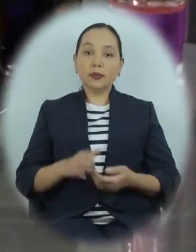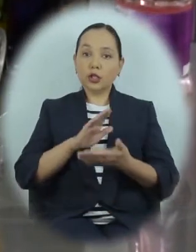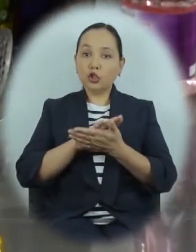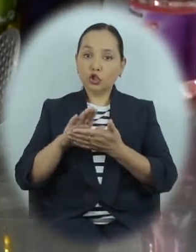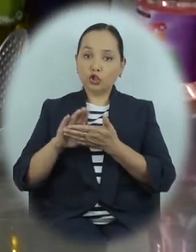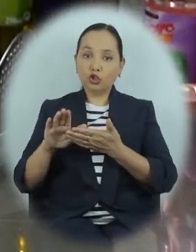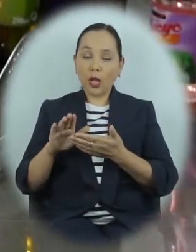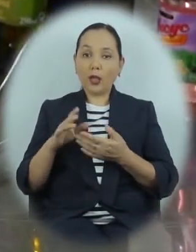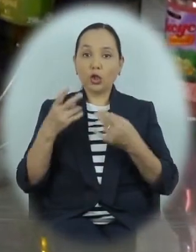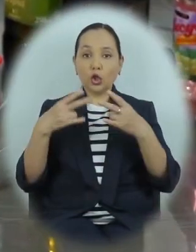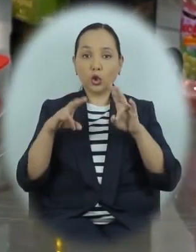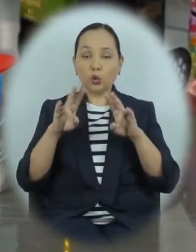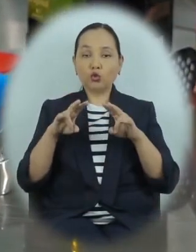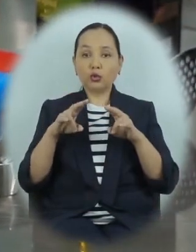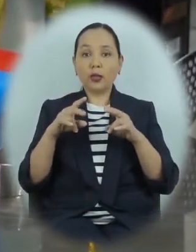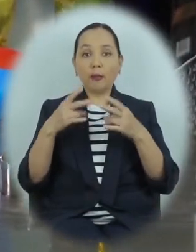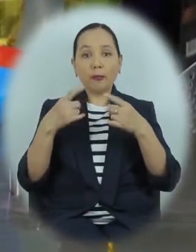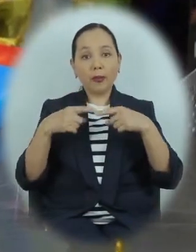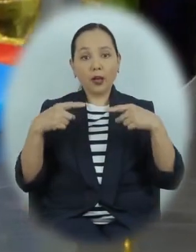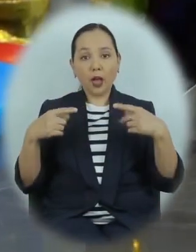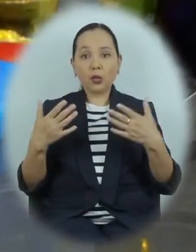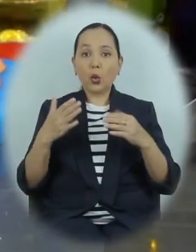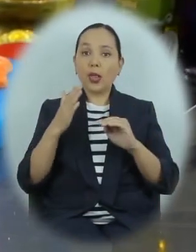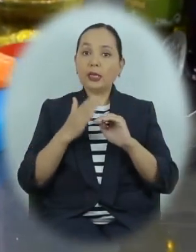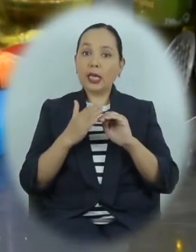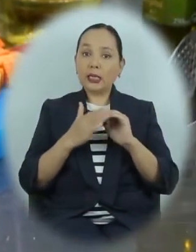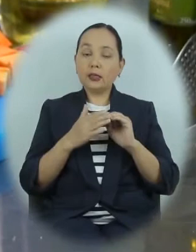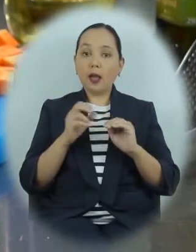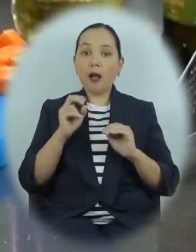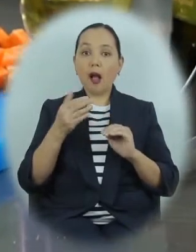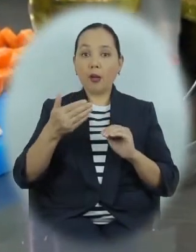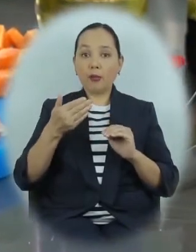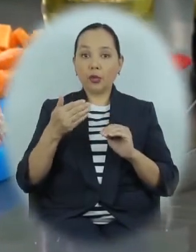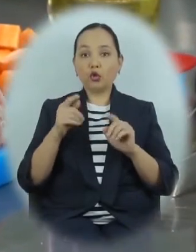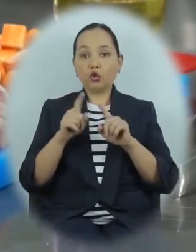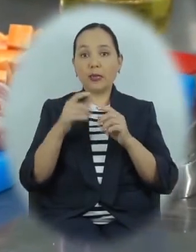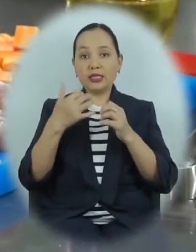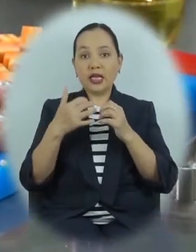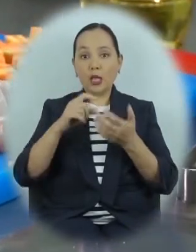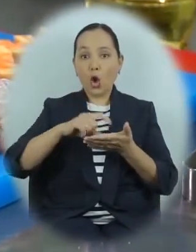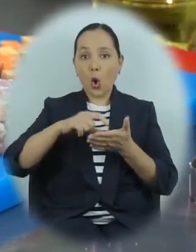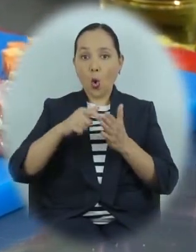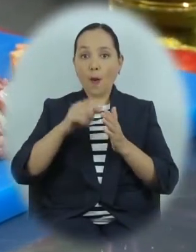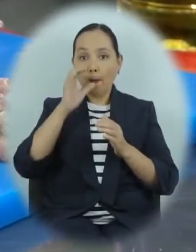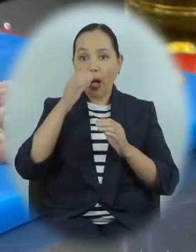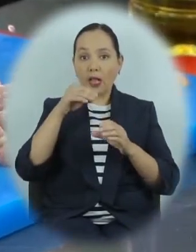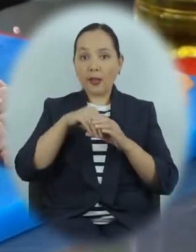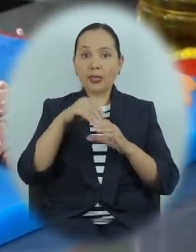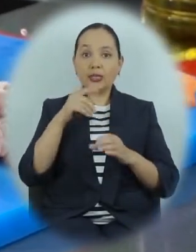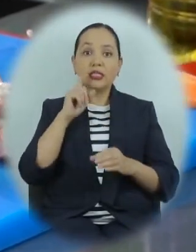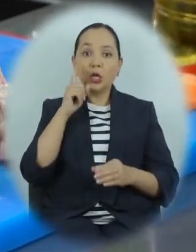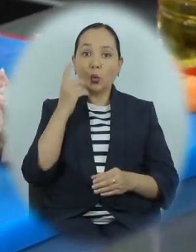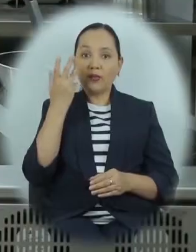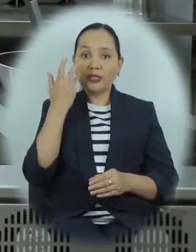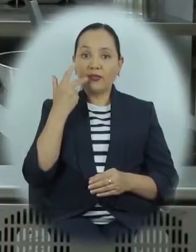Зачищаем от ненужной перегородки и нарезаем, как и предыдущий, средним кубиком болгарский перец зеленого